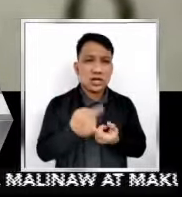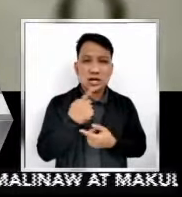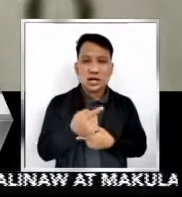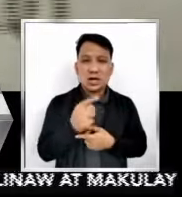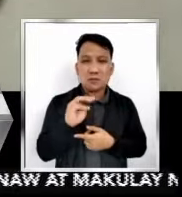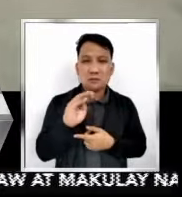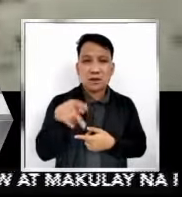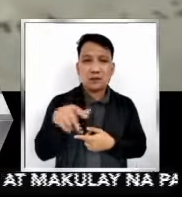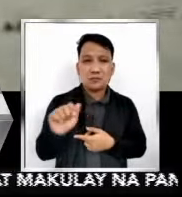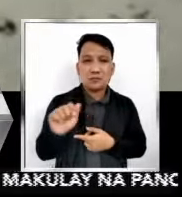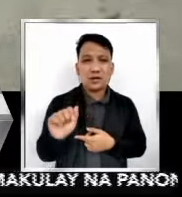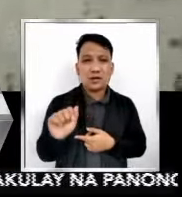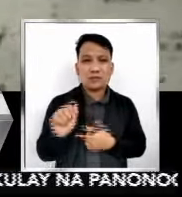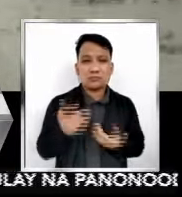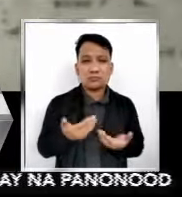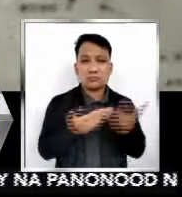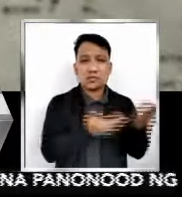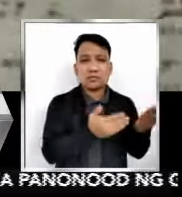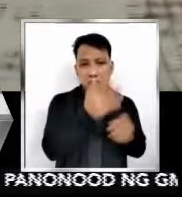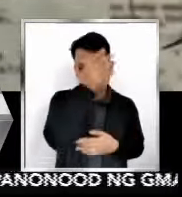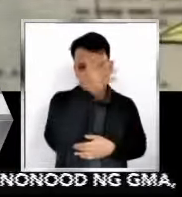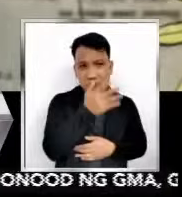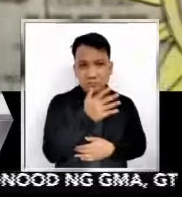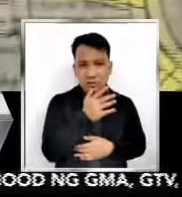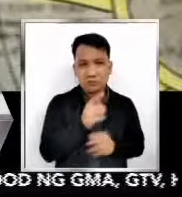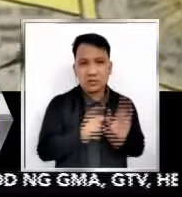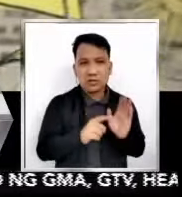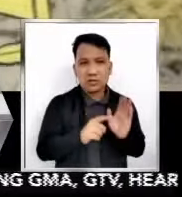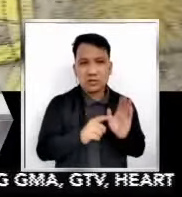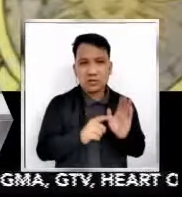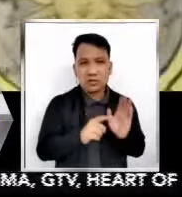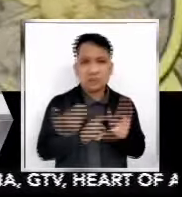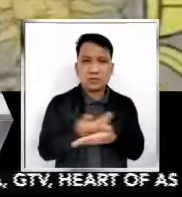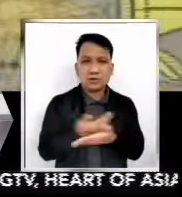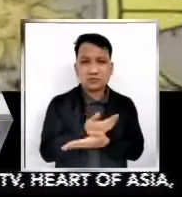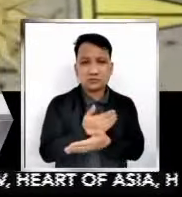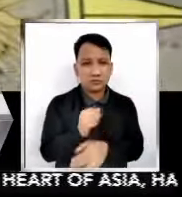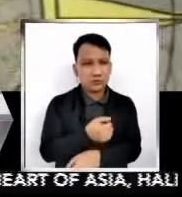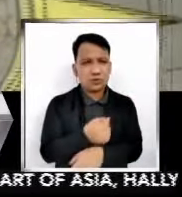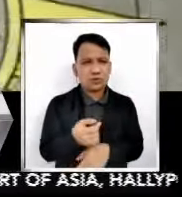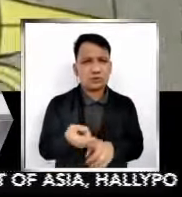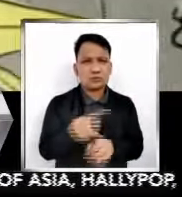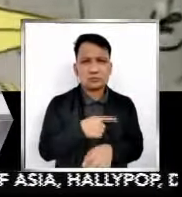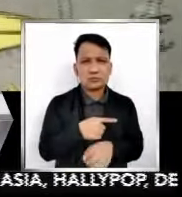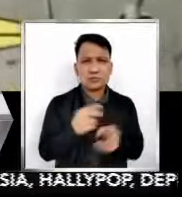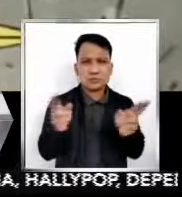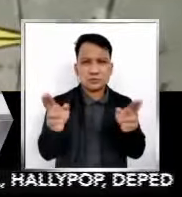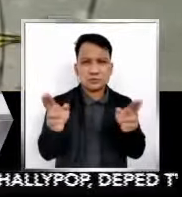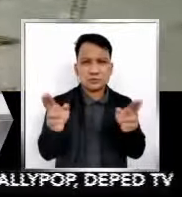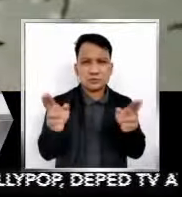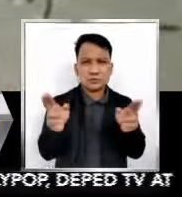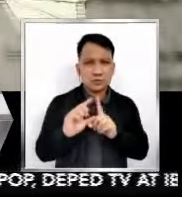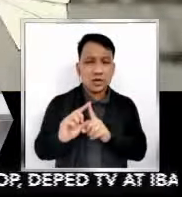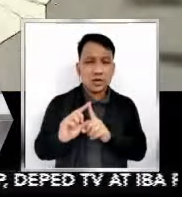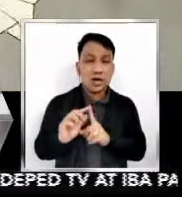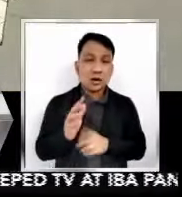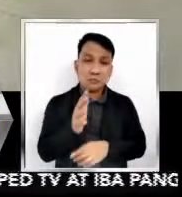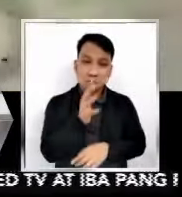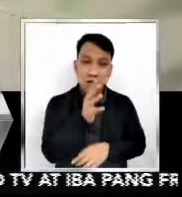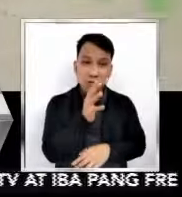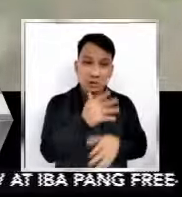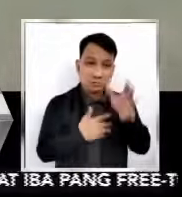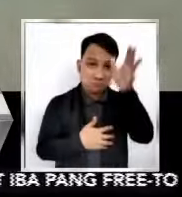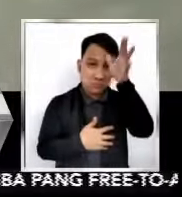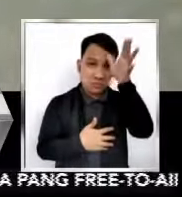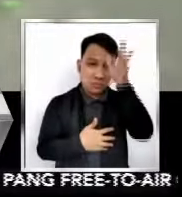mga magulang ang soulful ballad single na galing daw sa mga pinaiksing salita na Mama at Papa.